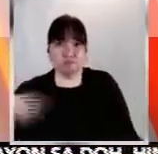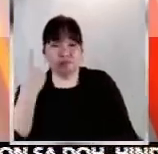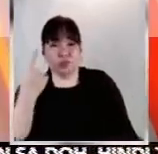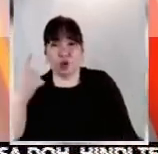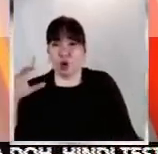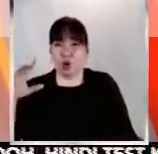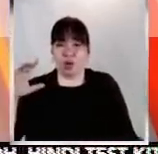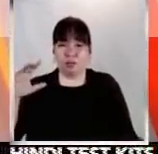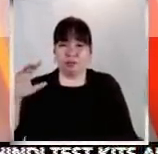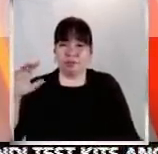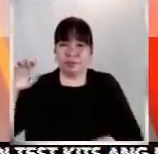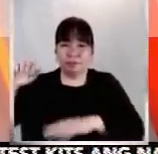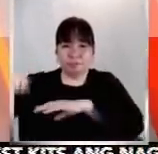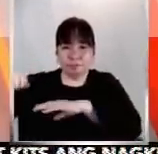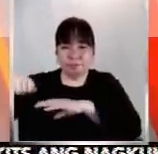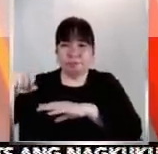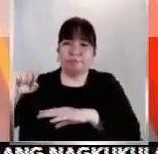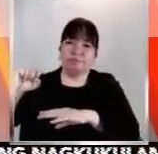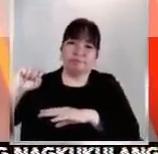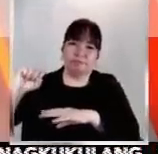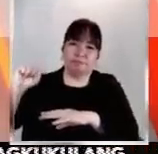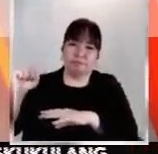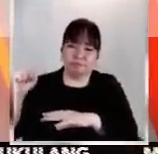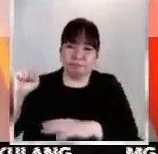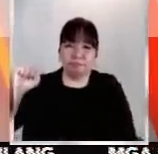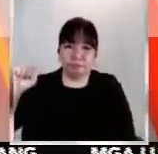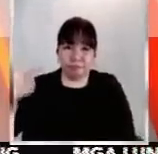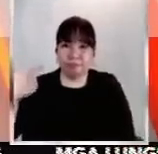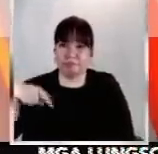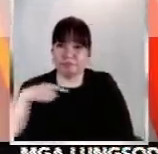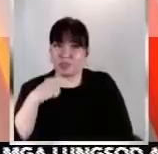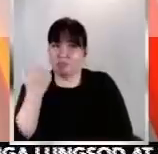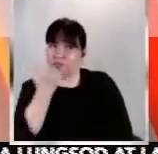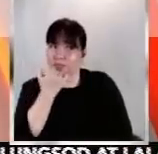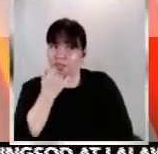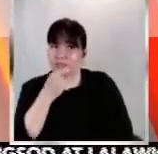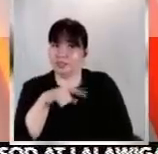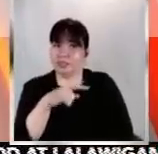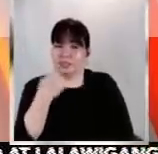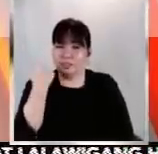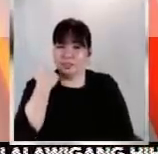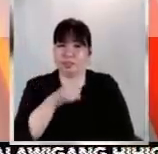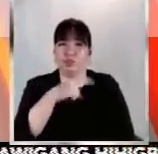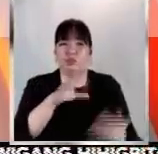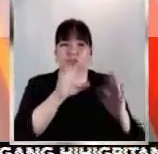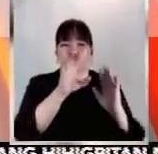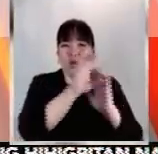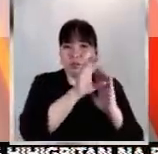na nagsabing labag sa konstitusyon at ilegal ang panukalang batas. Sa ilalim po ng Senate Bill,